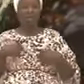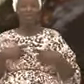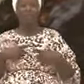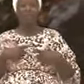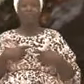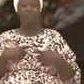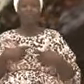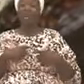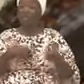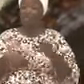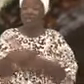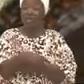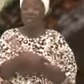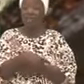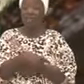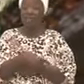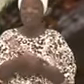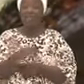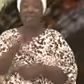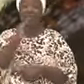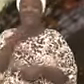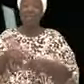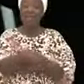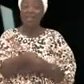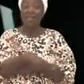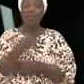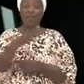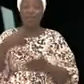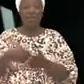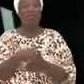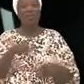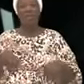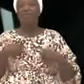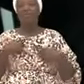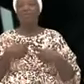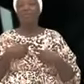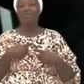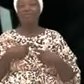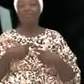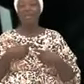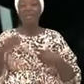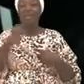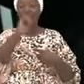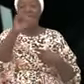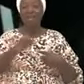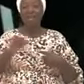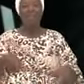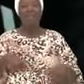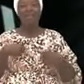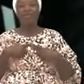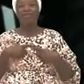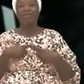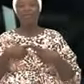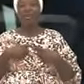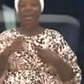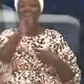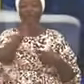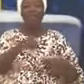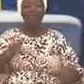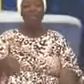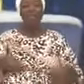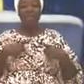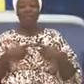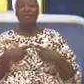aujourd'hui c'est le jour de la nouvelle vie la vie éternelle la vie